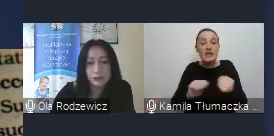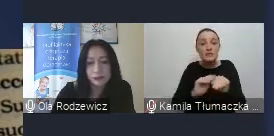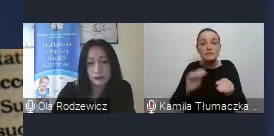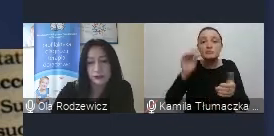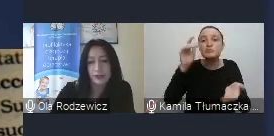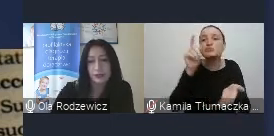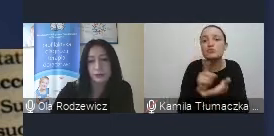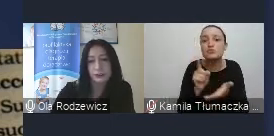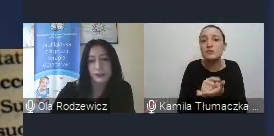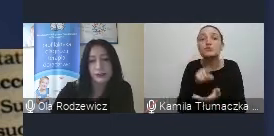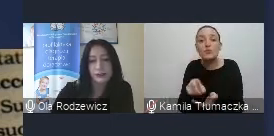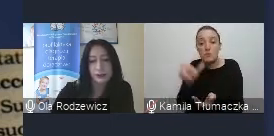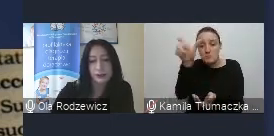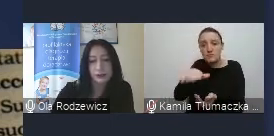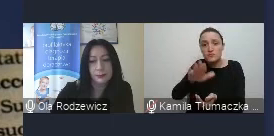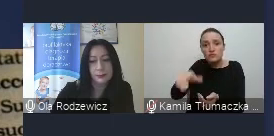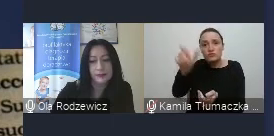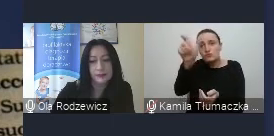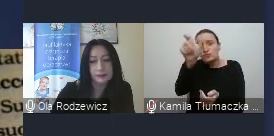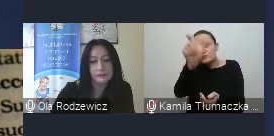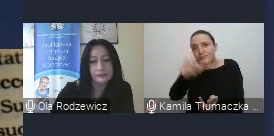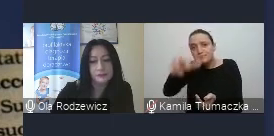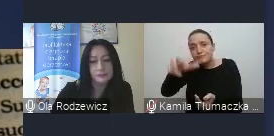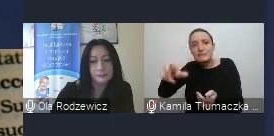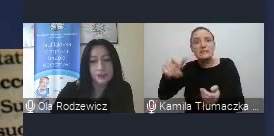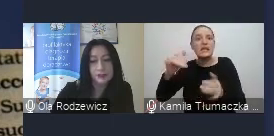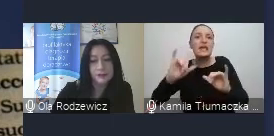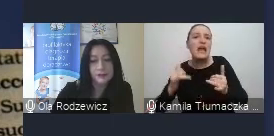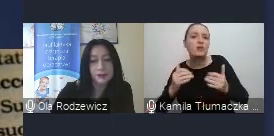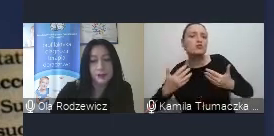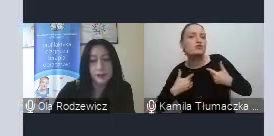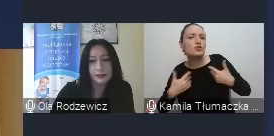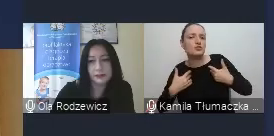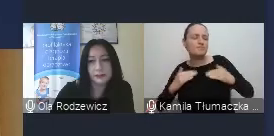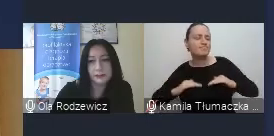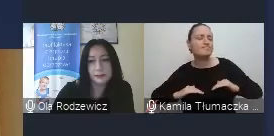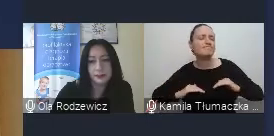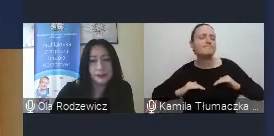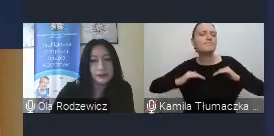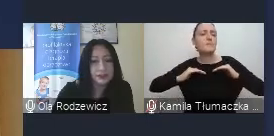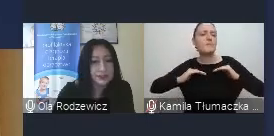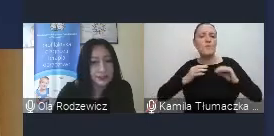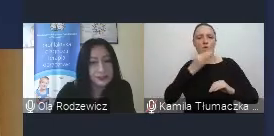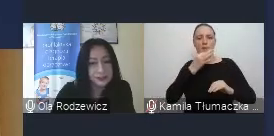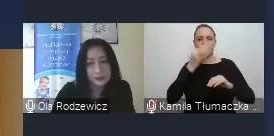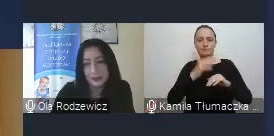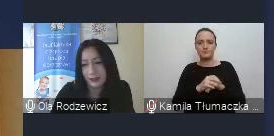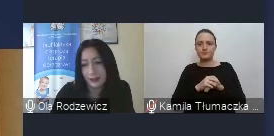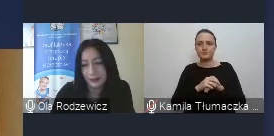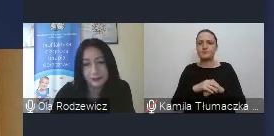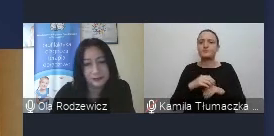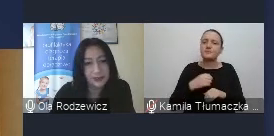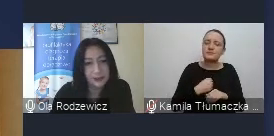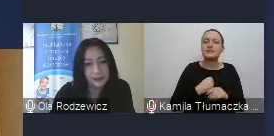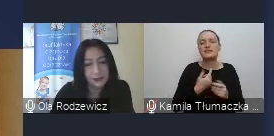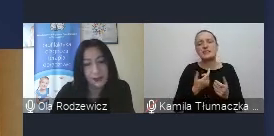jego jakość życia ulega poprawie. I będę dzisiaj strasznie